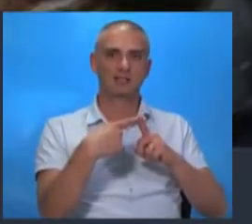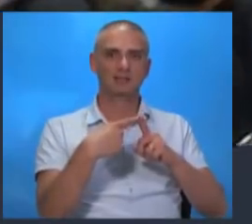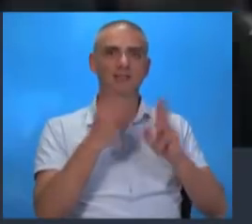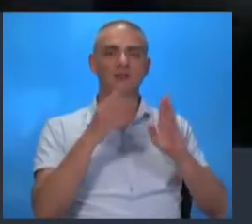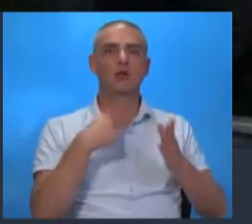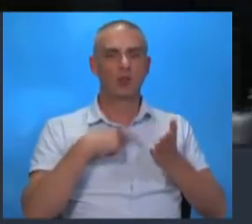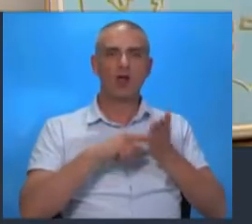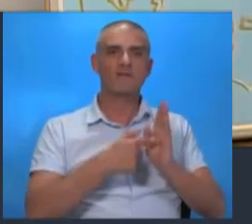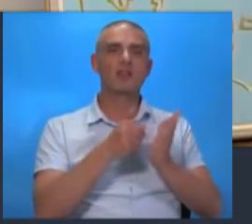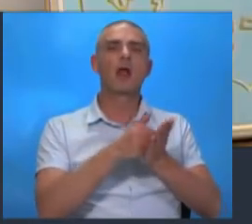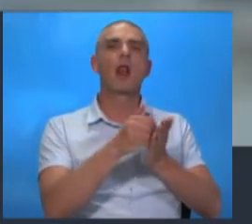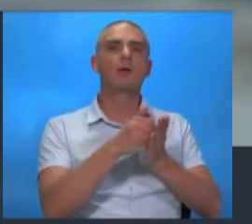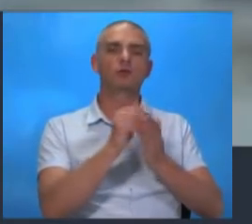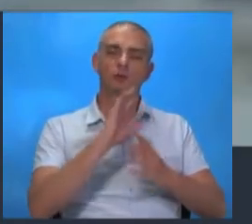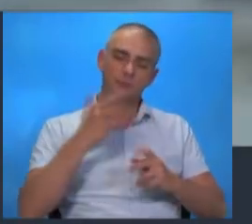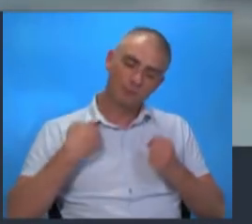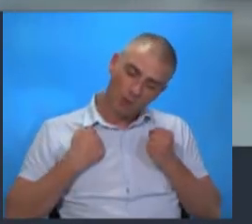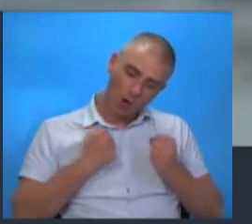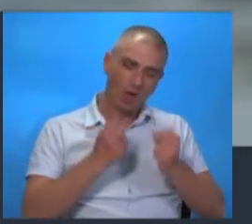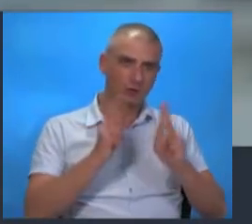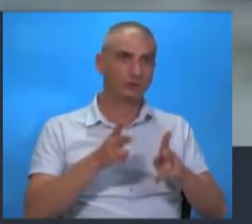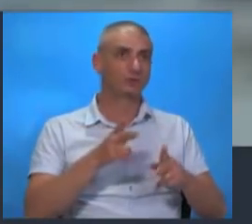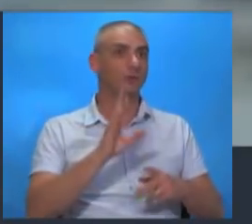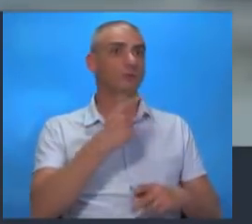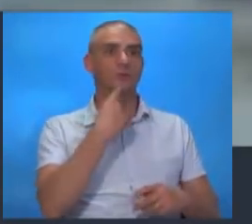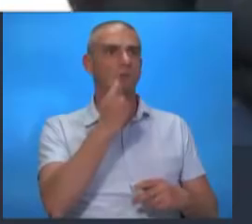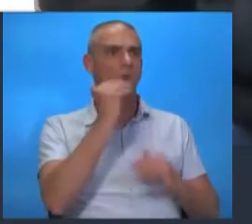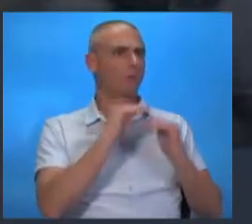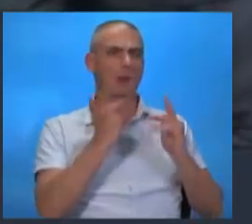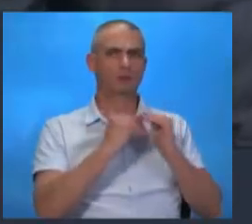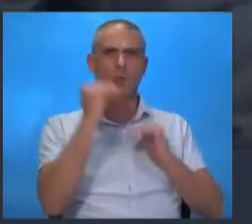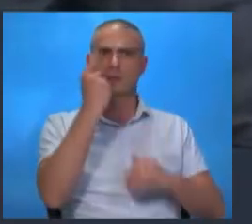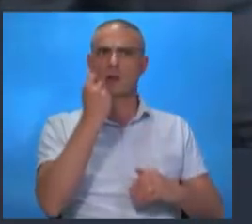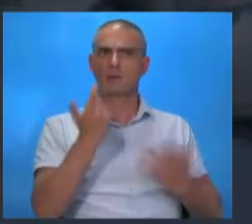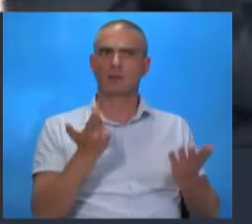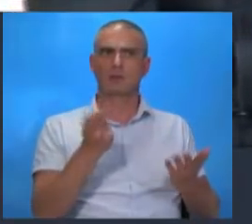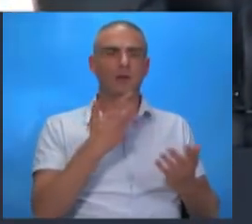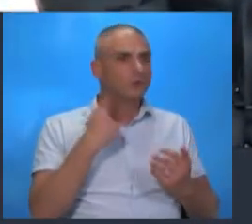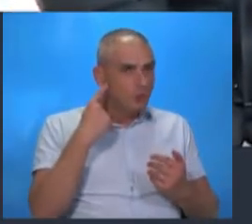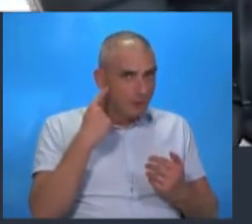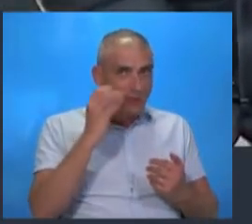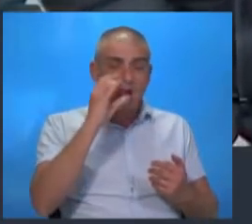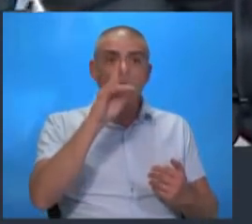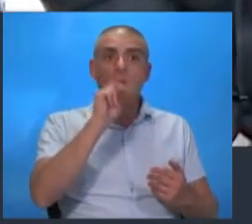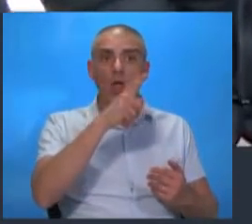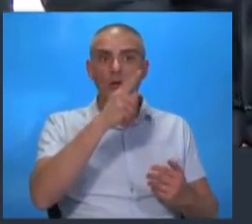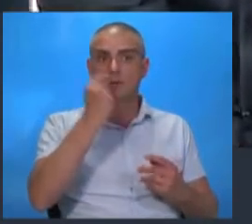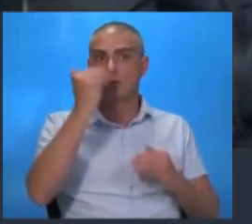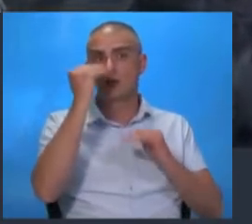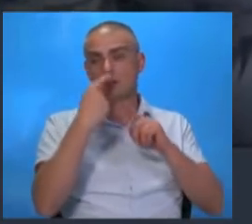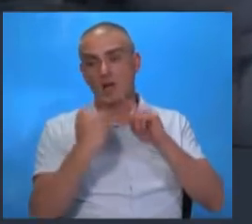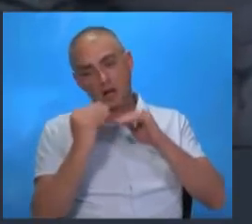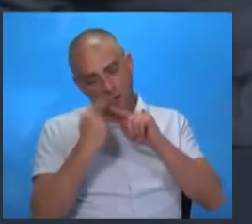כוונה להמשיך בכל הכוח. מה שאומרת לא עם מחיר? למה שלא נעלה מחיר? זה את שומעת שכך לא ירד 0.5%,